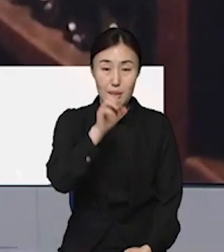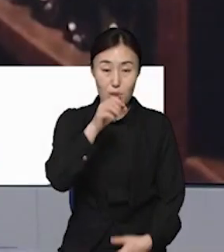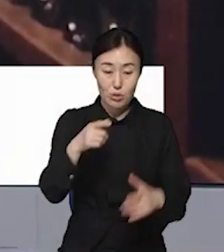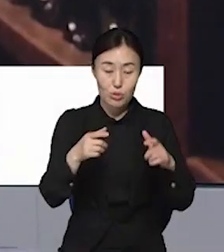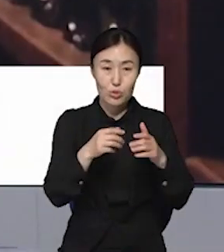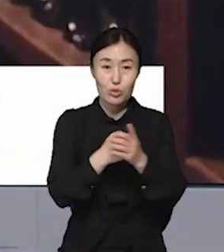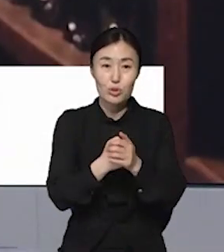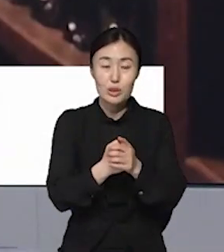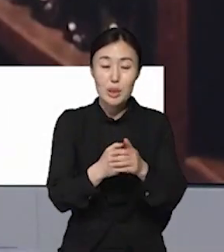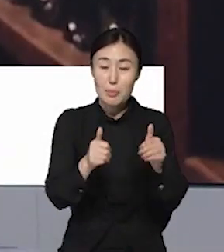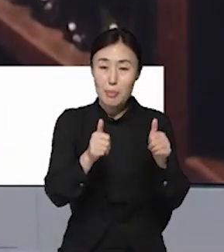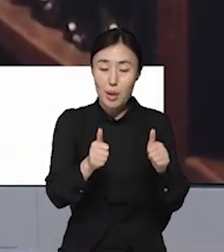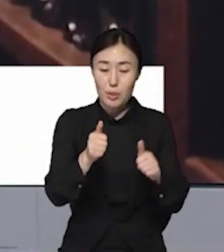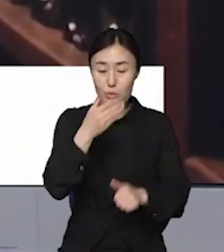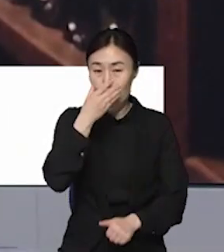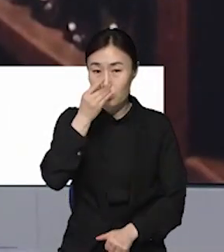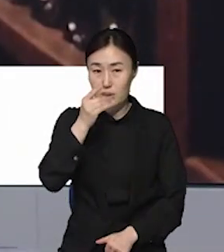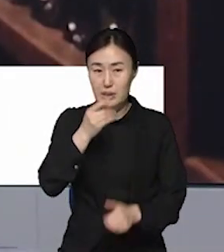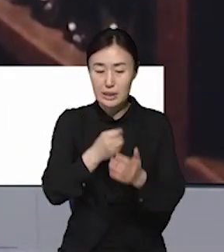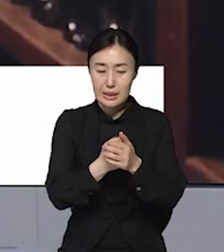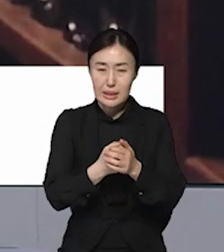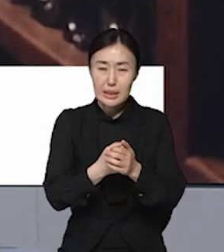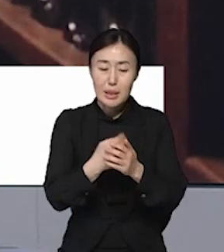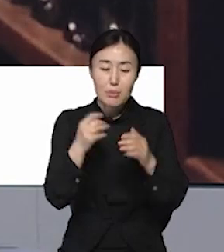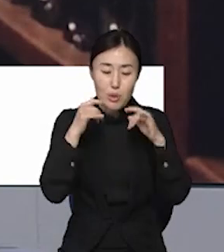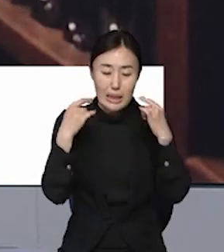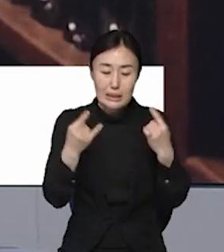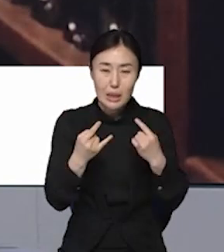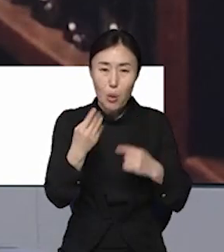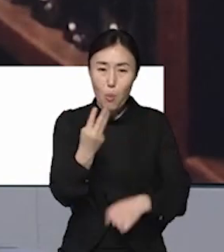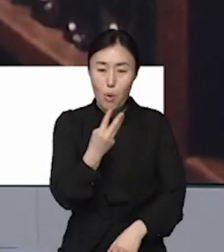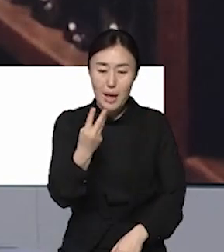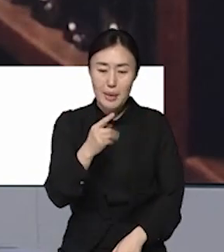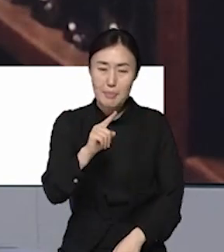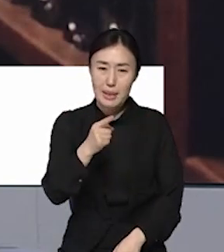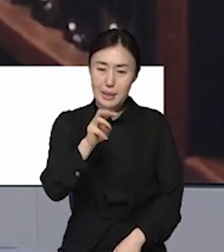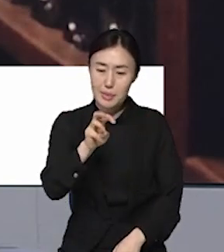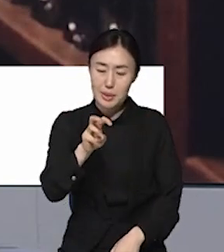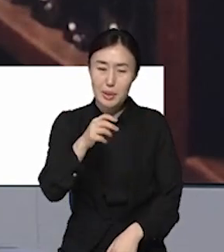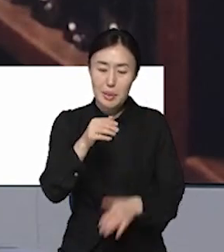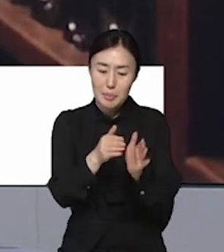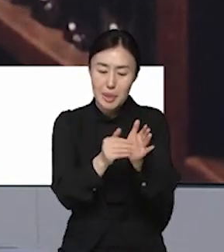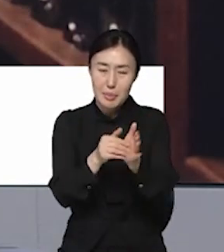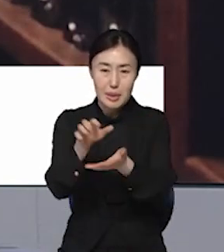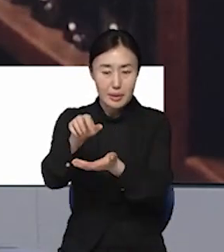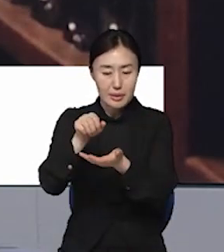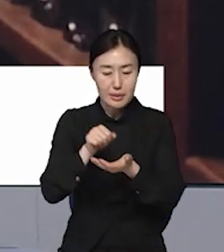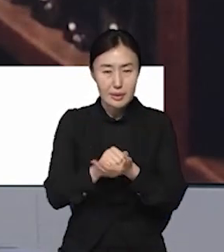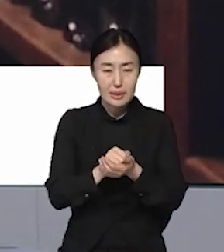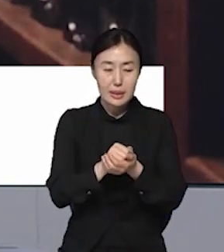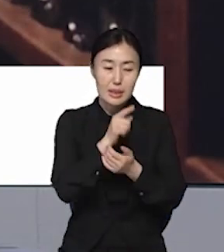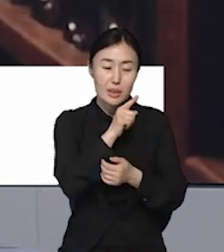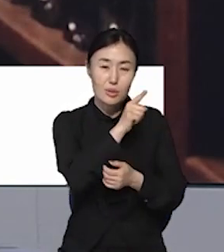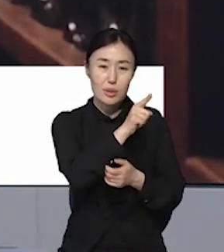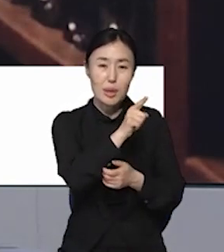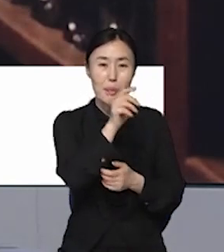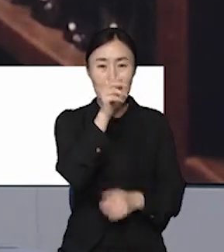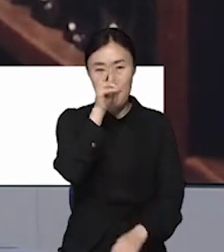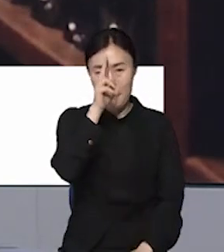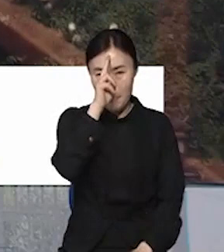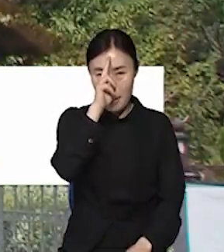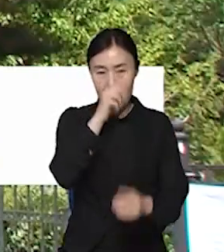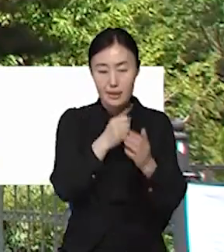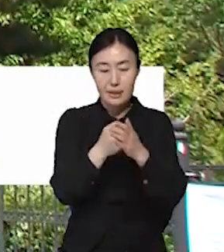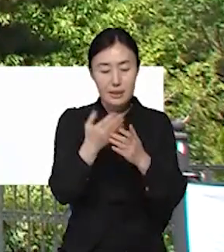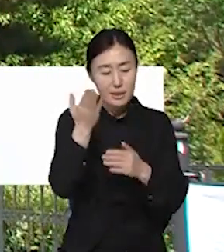광주지법 순천지원은 시가 5천만 원의 프랑스산 와인 130병을 밀반입한 혐의 등으로 기소된 박용화 전